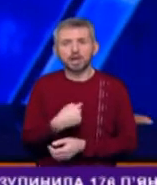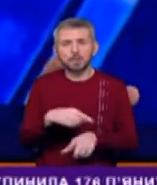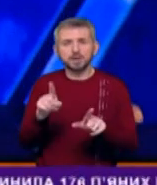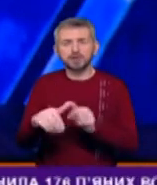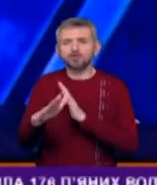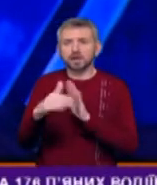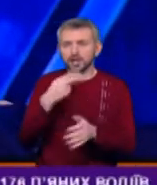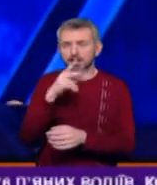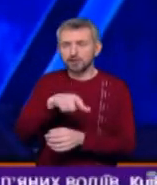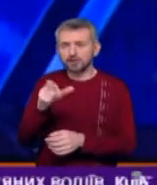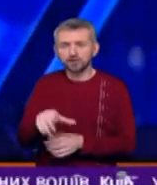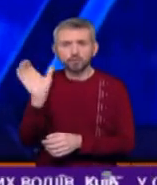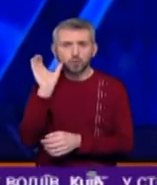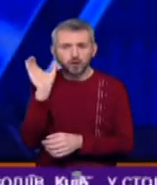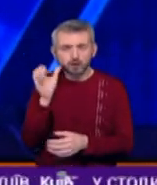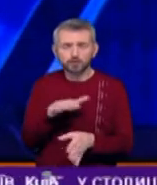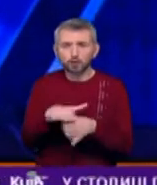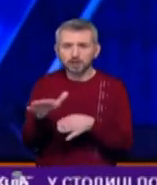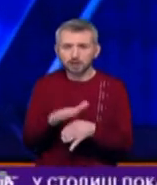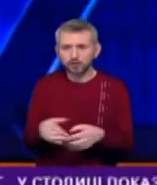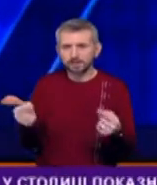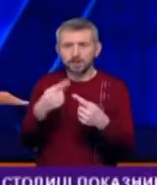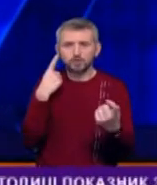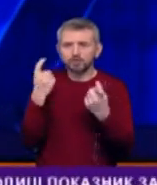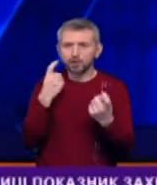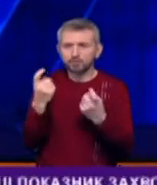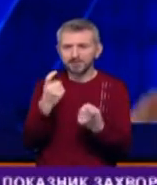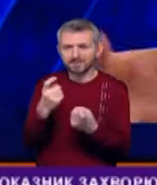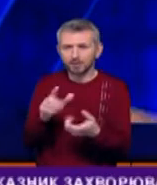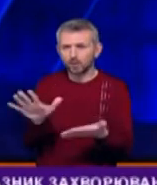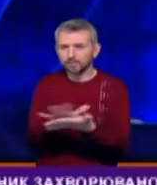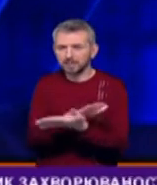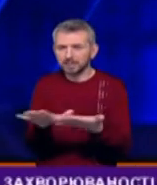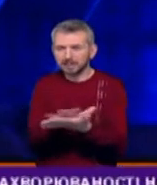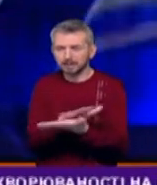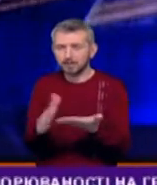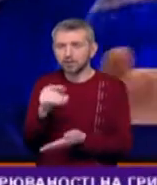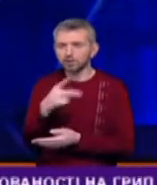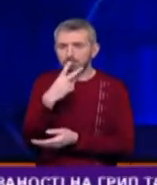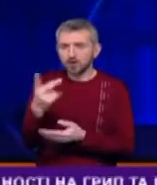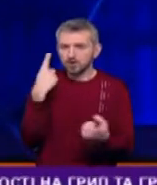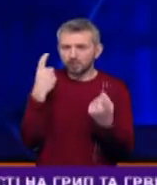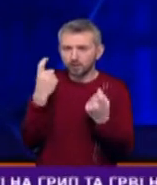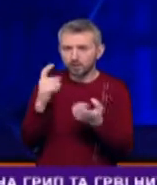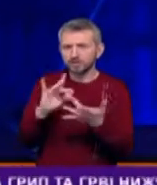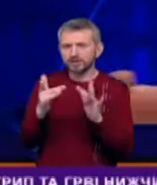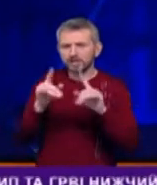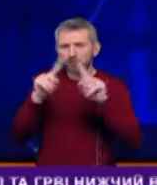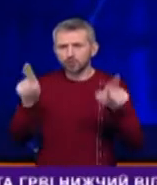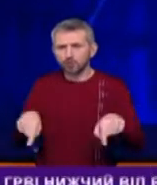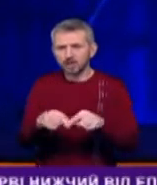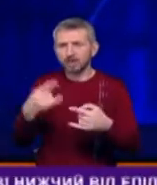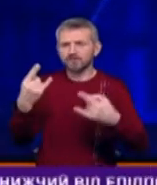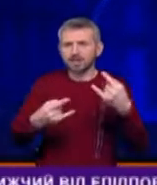закликав глядачів, слухачів дотримуватися певної інформаційної гігієни. Якщо ти бачиш якусь інформацію на інтернет-сторінках чи